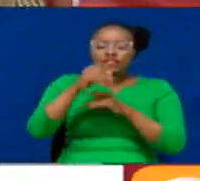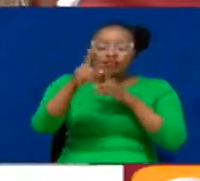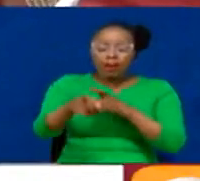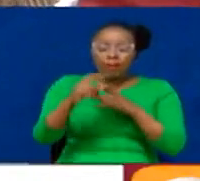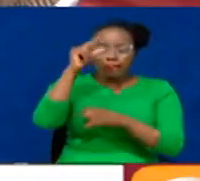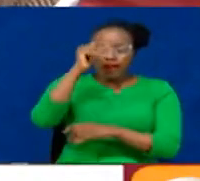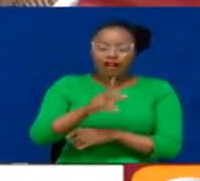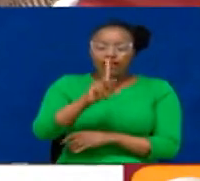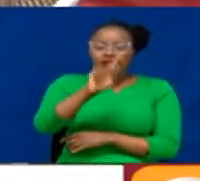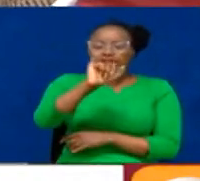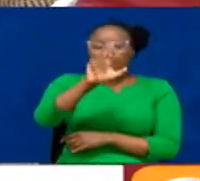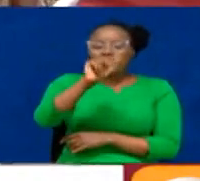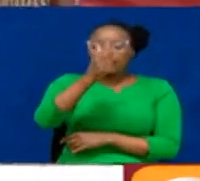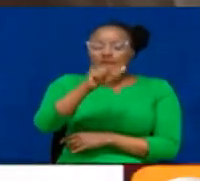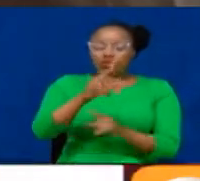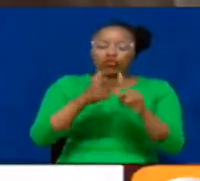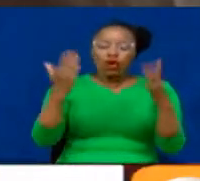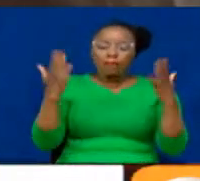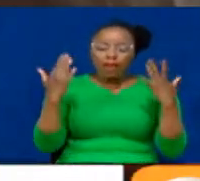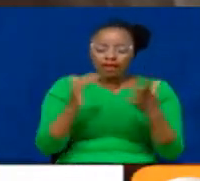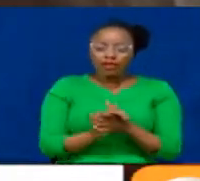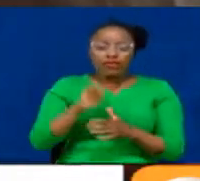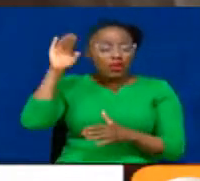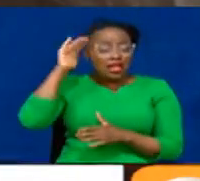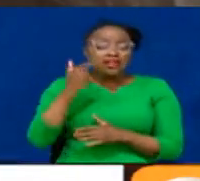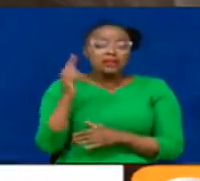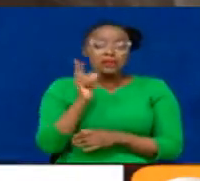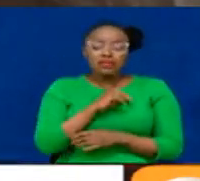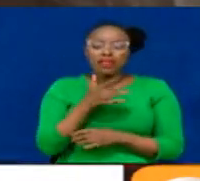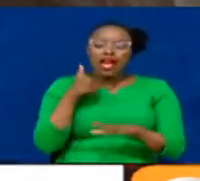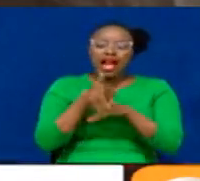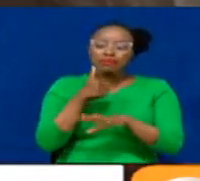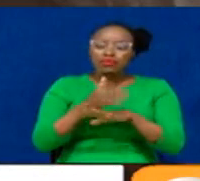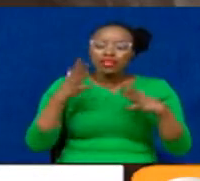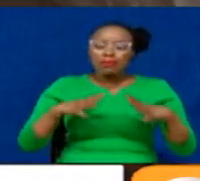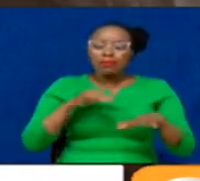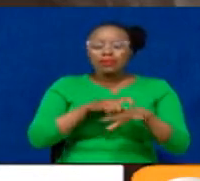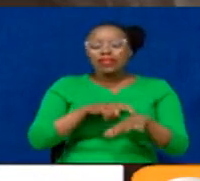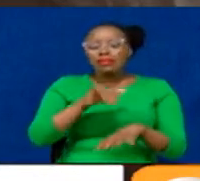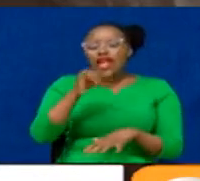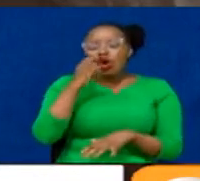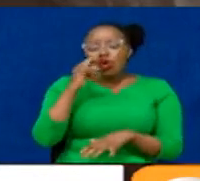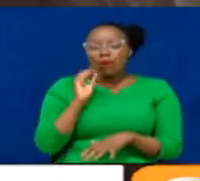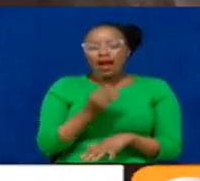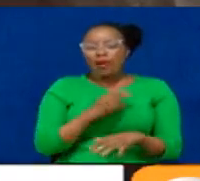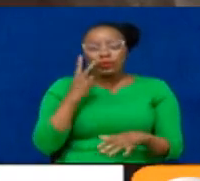attacks on Governor Kiraitu Murungi of Meru. Unasikia wanaongea na kwanza wanatukana watu wakiwa nyumbani kwetu.